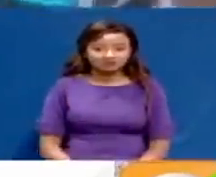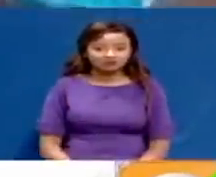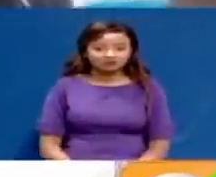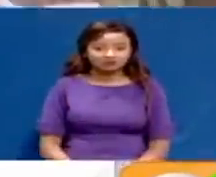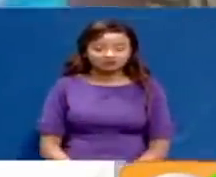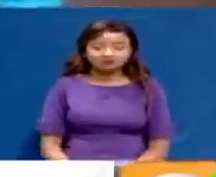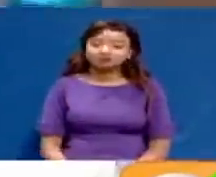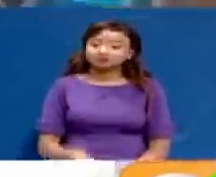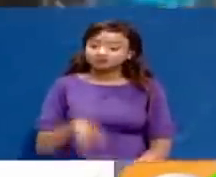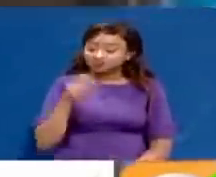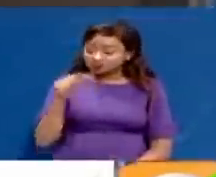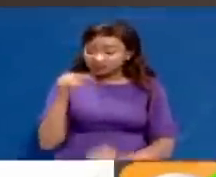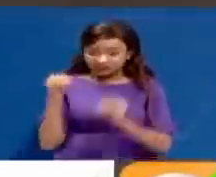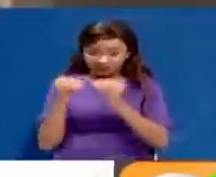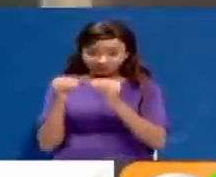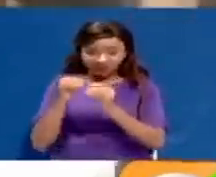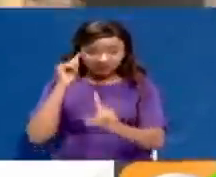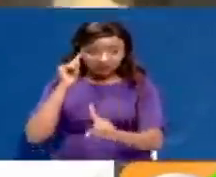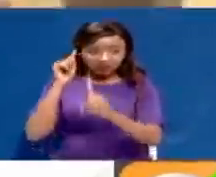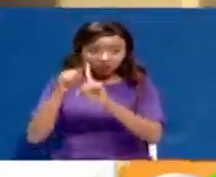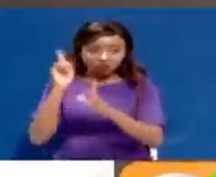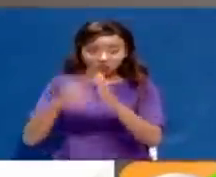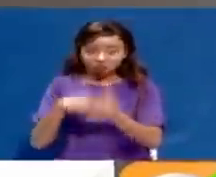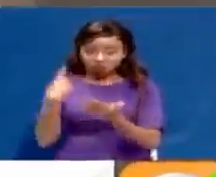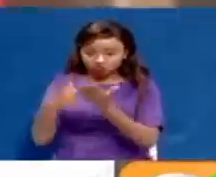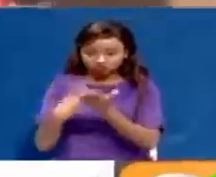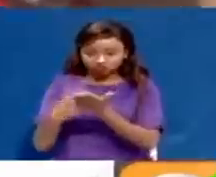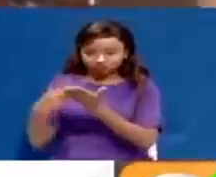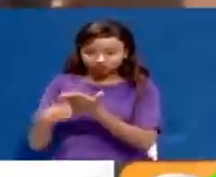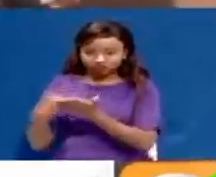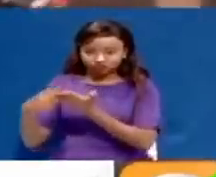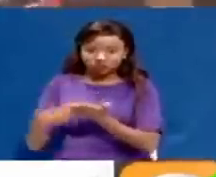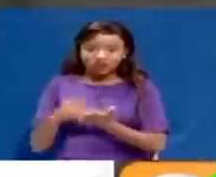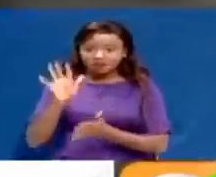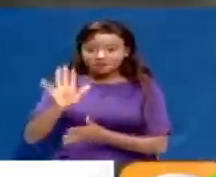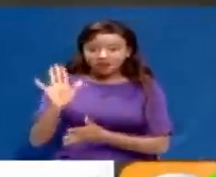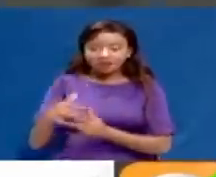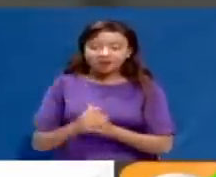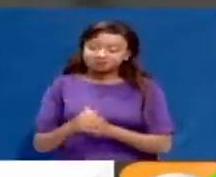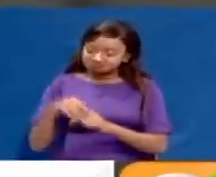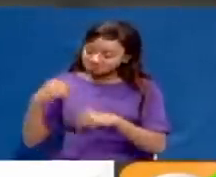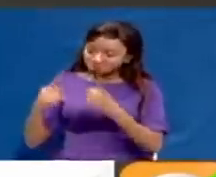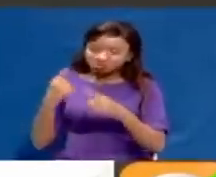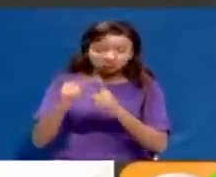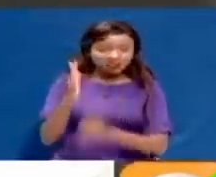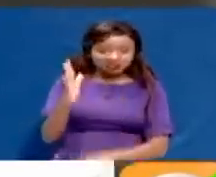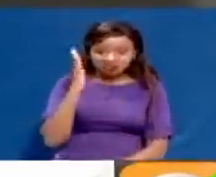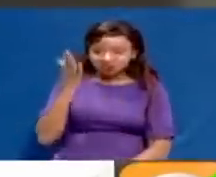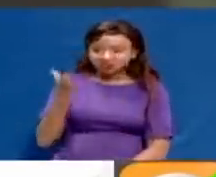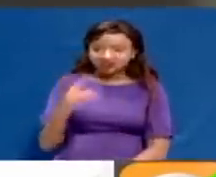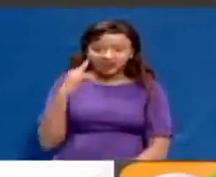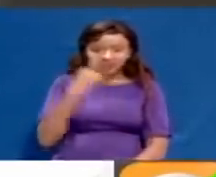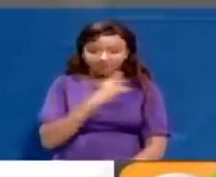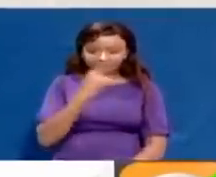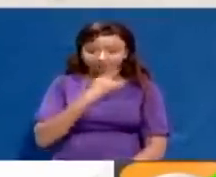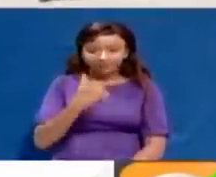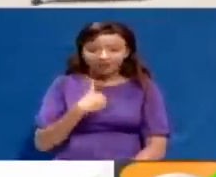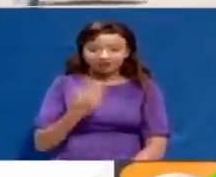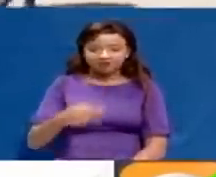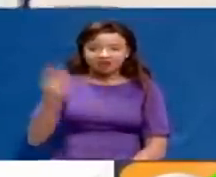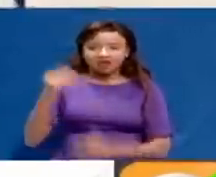Na mkutano uliokuwa ukiandaa mikakati ya kumtema kinara wa chama hicho ukaendelea chini ya ulinzi mkali wa maafisa wa